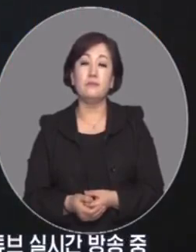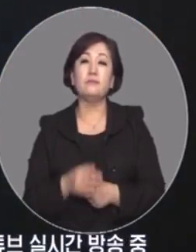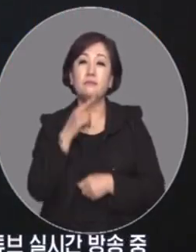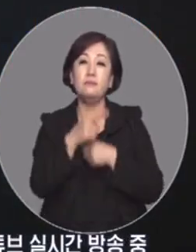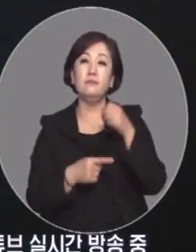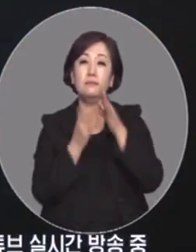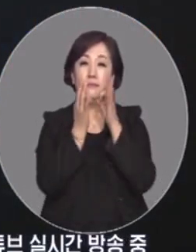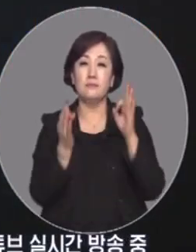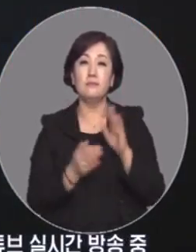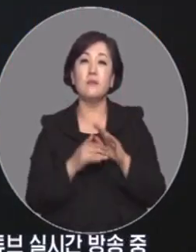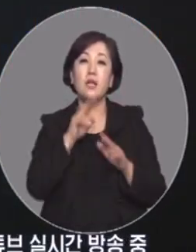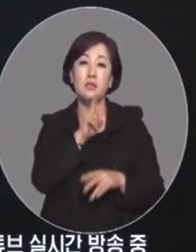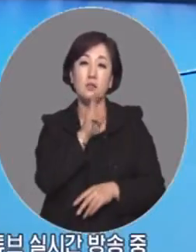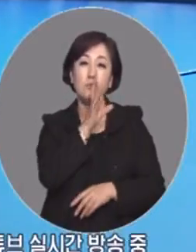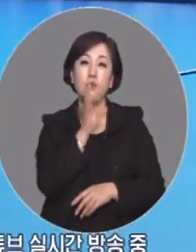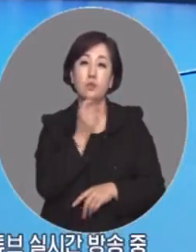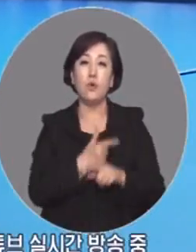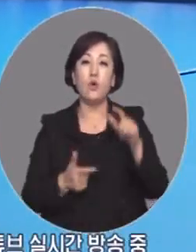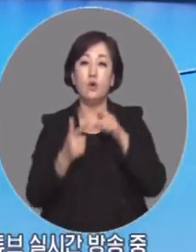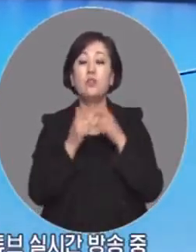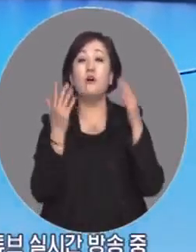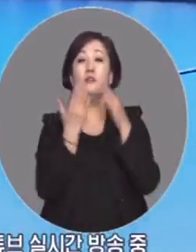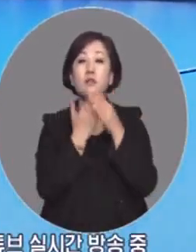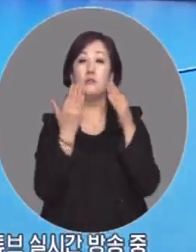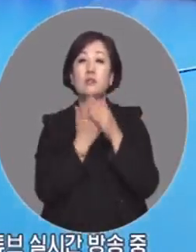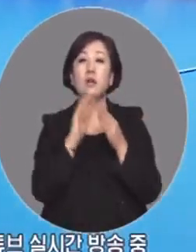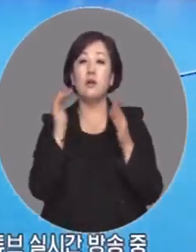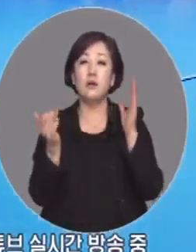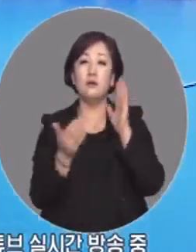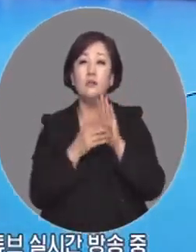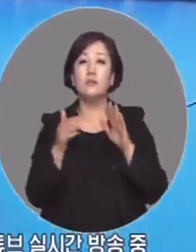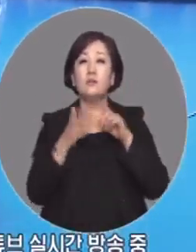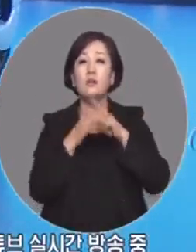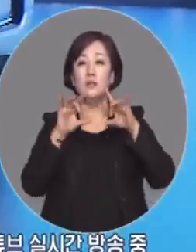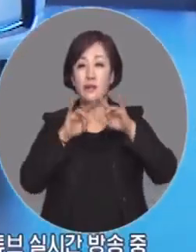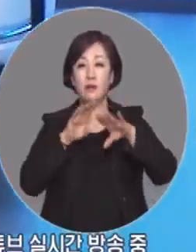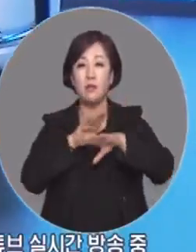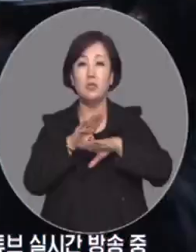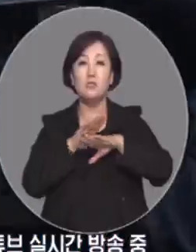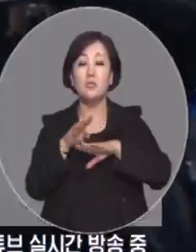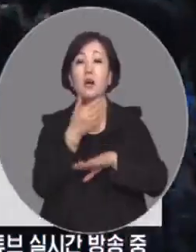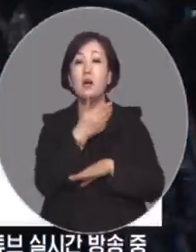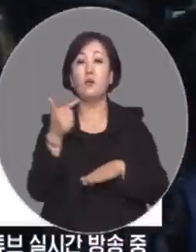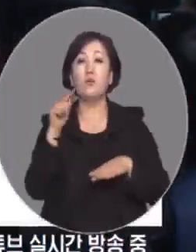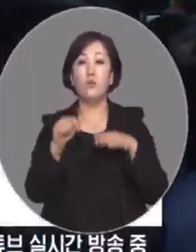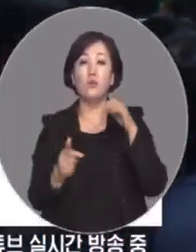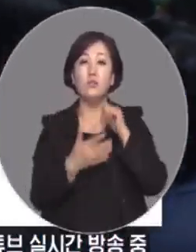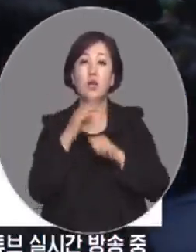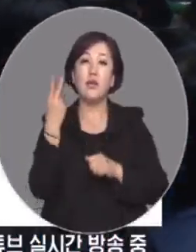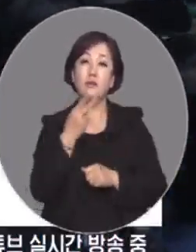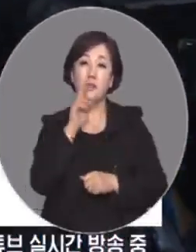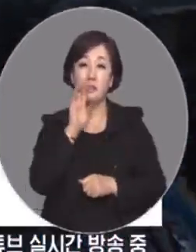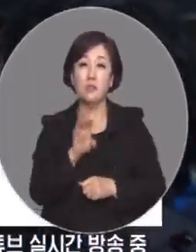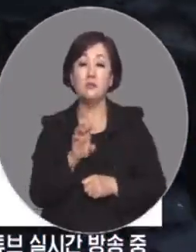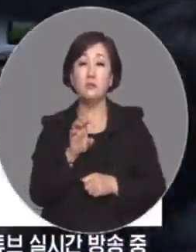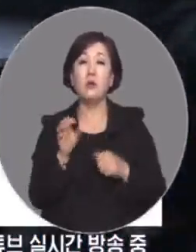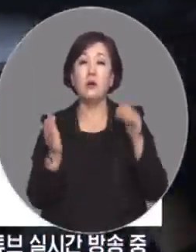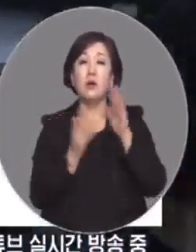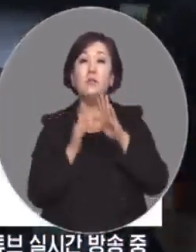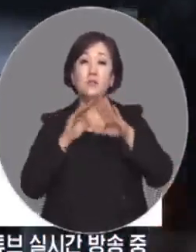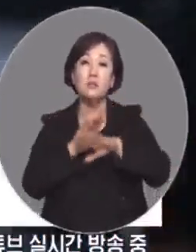해마다 20% 이상의 가파른 성장을 하고 있는 글로벌 전기차 시장. 오는 2040년이면